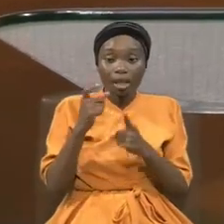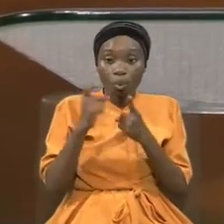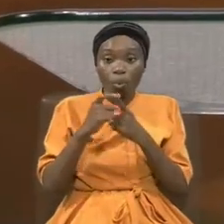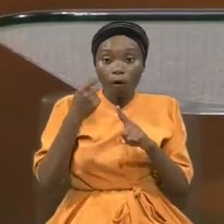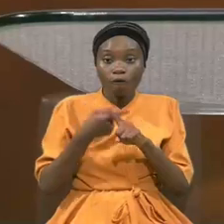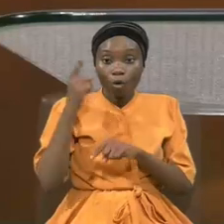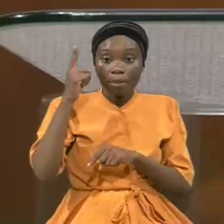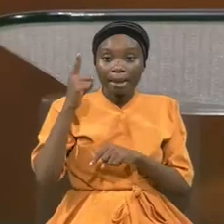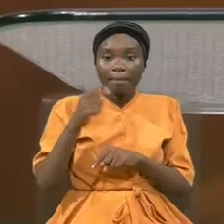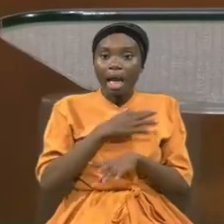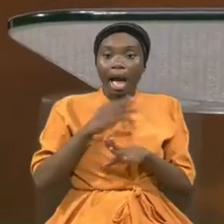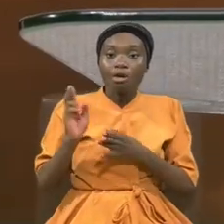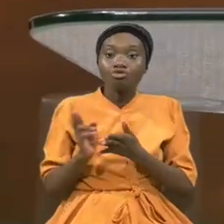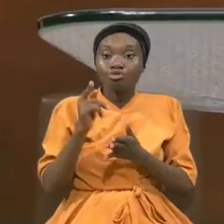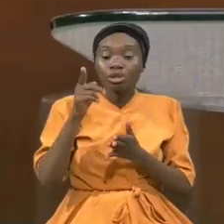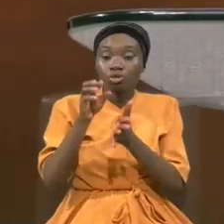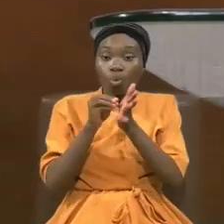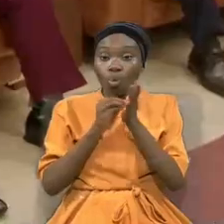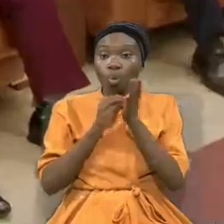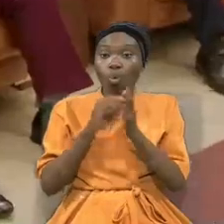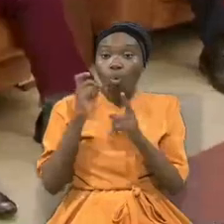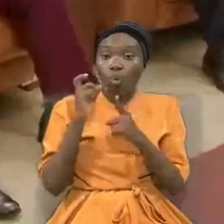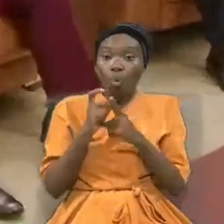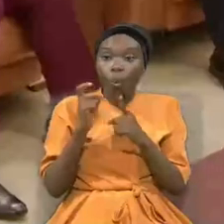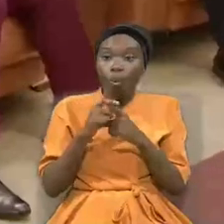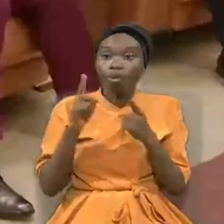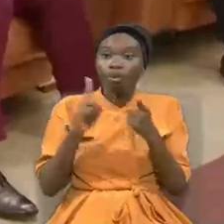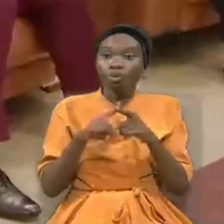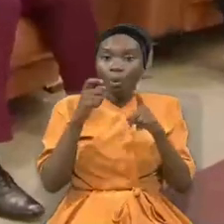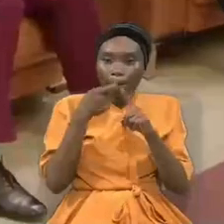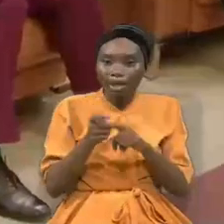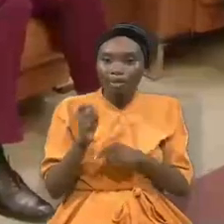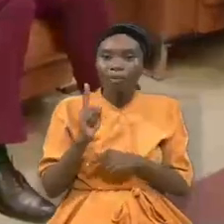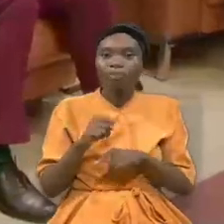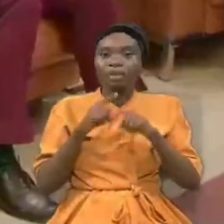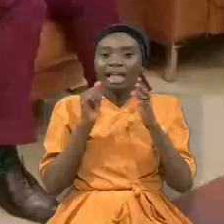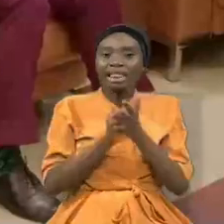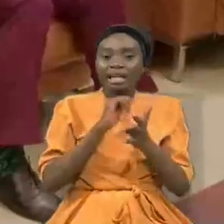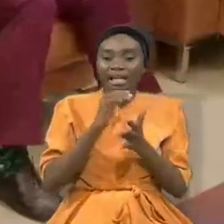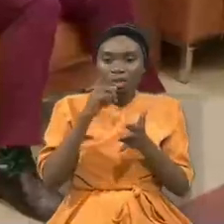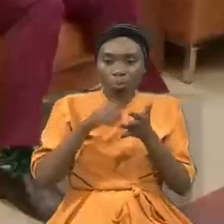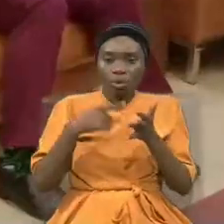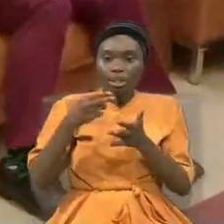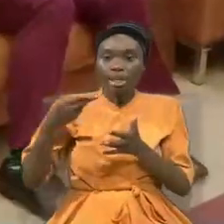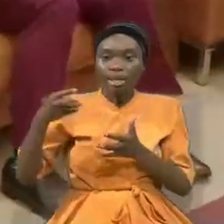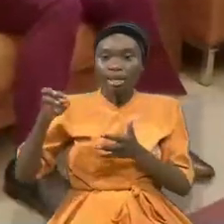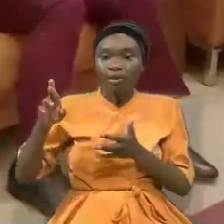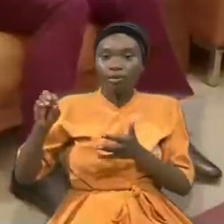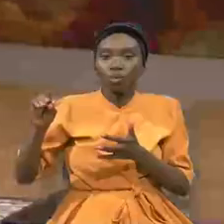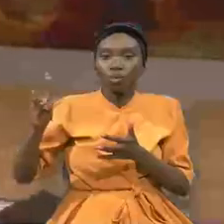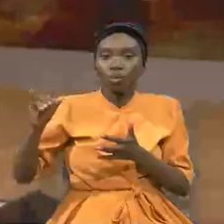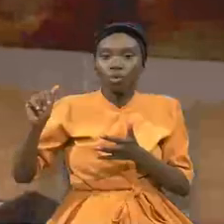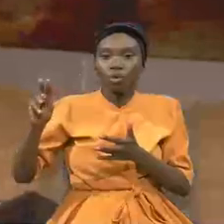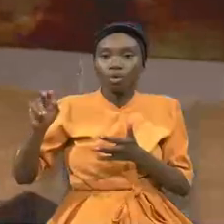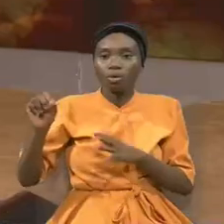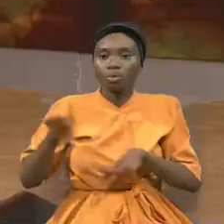avoir une parole de sa bouche et utiliser sa parole pour le persécuter, C'est ce que les Hérodiens faisaient.